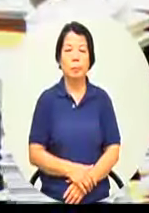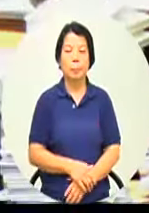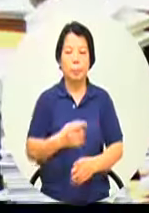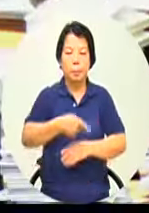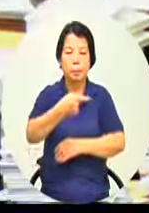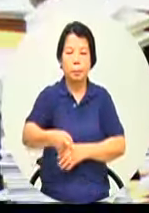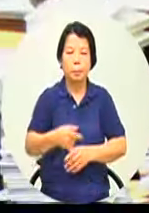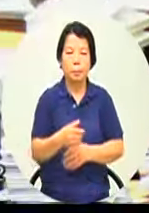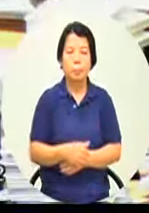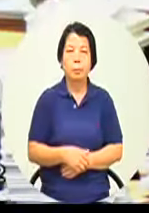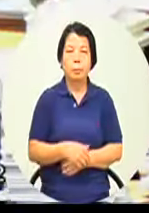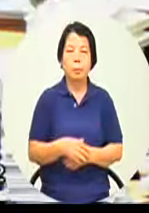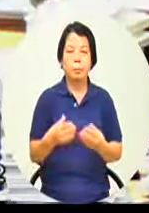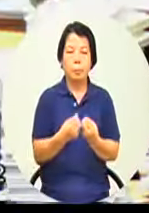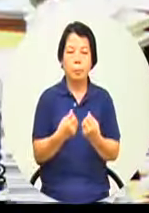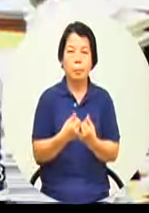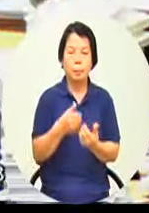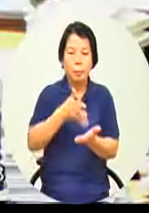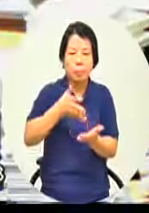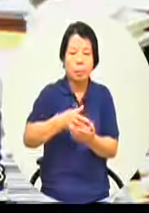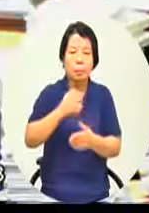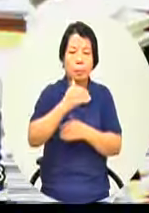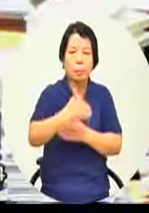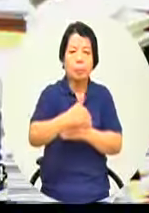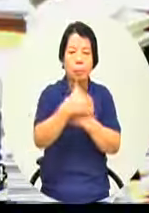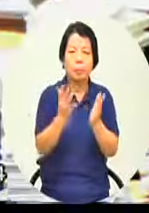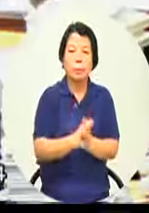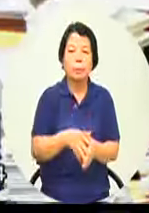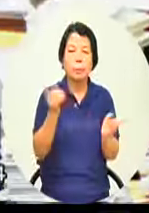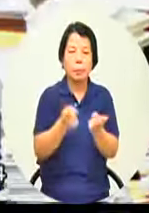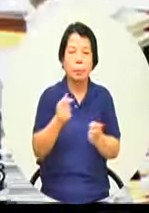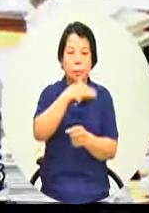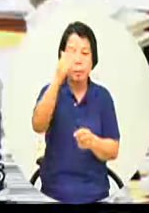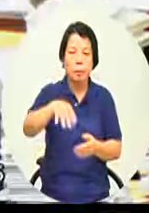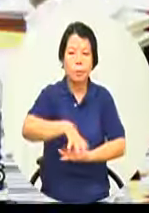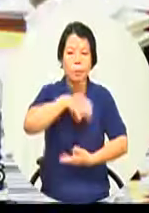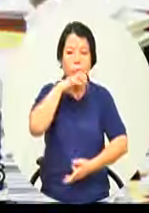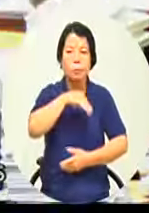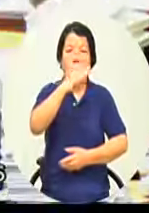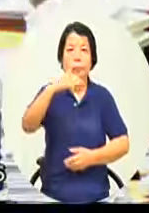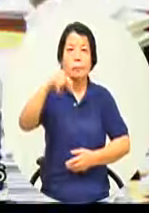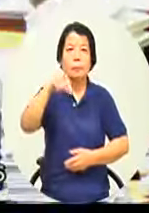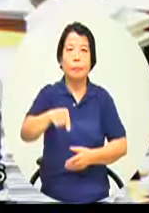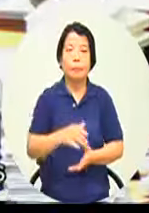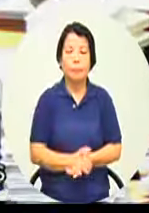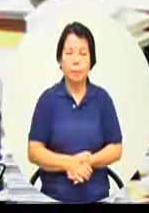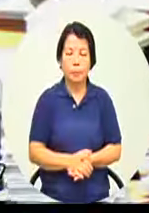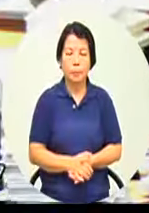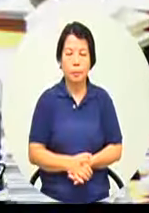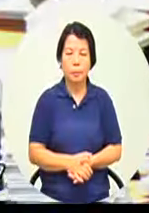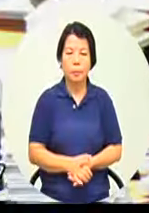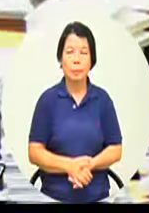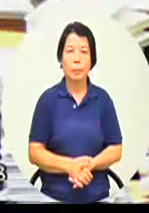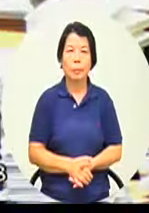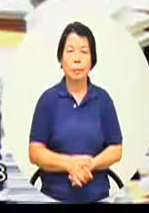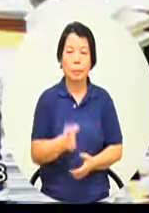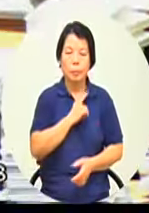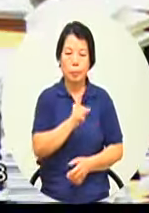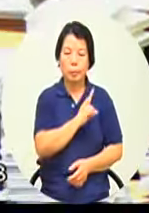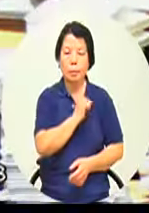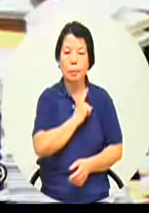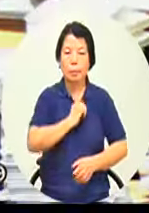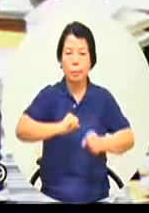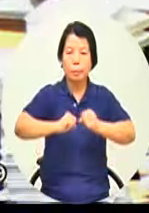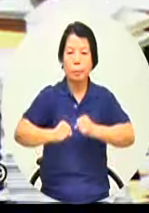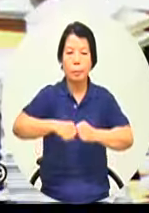哦。那我想，古山的寿山哦，其实在所谓的自助旅行者哦，